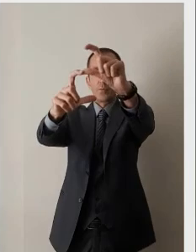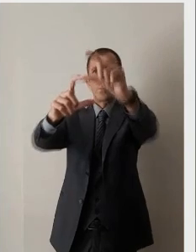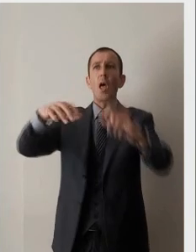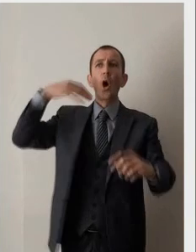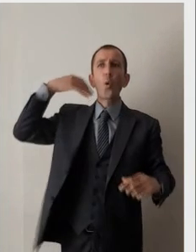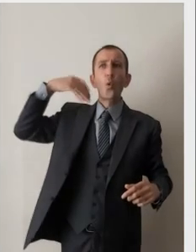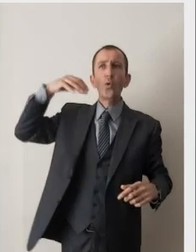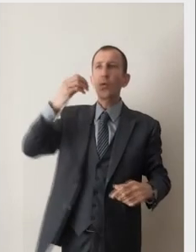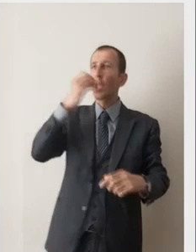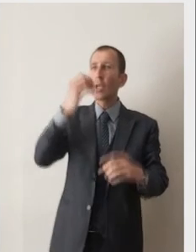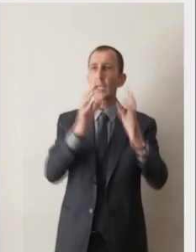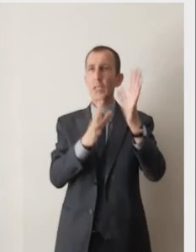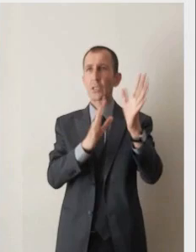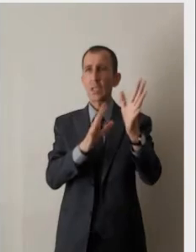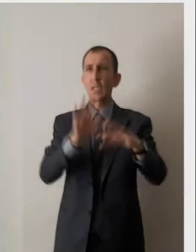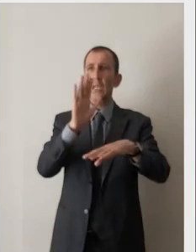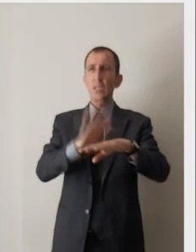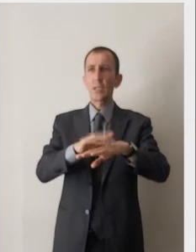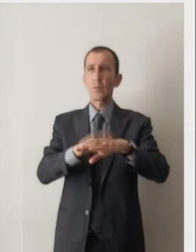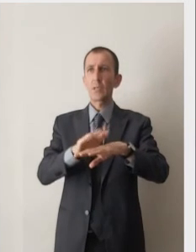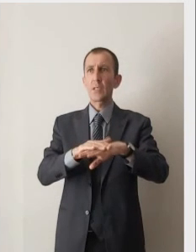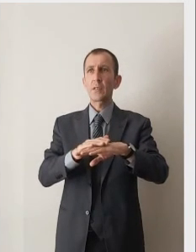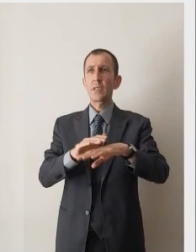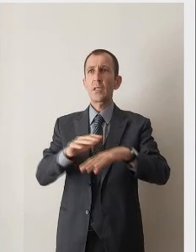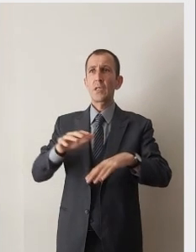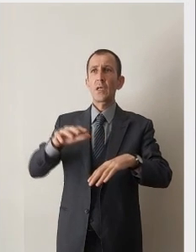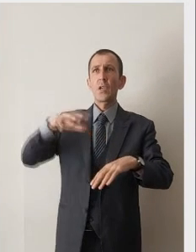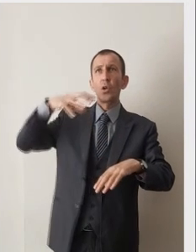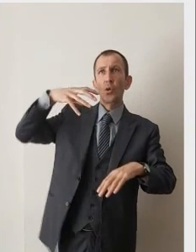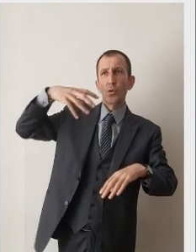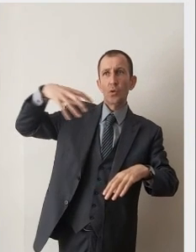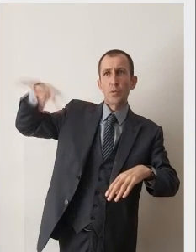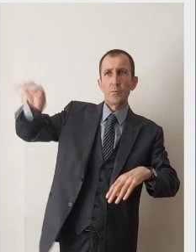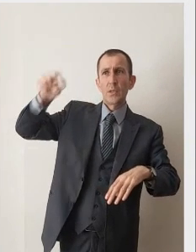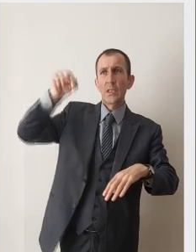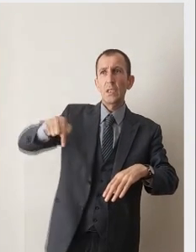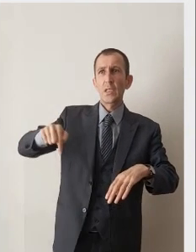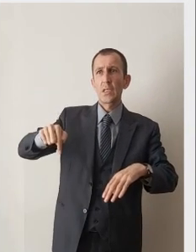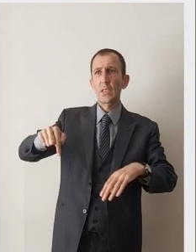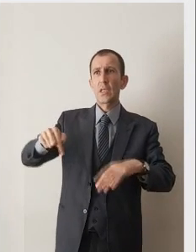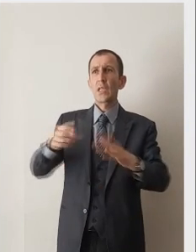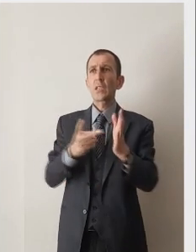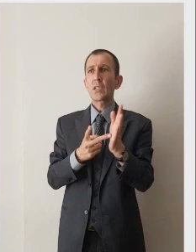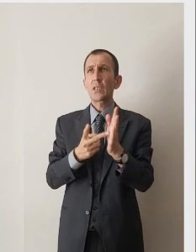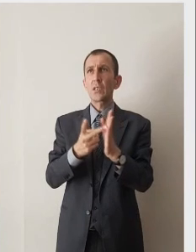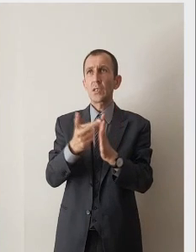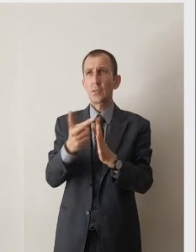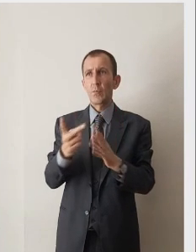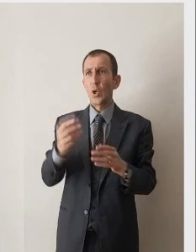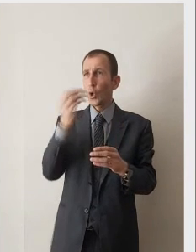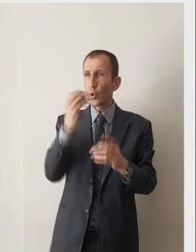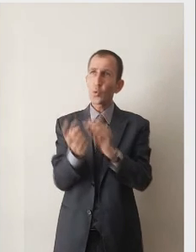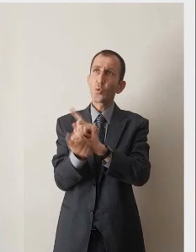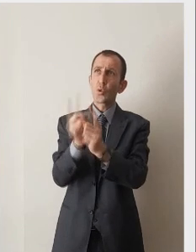Koyun besiciliğinin yapıldığı bir yörede aşağıdaki tarım ürünlerinden hangisi daha yaygın olarak yetiştirilir?